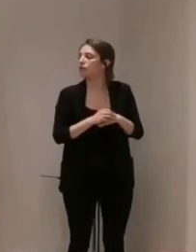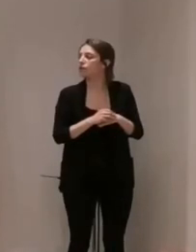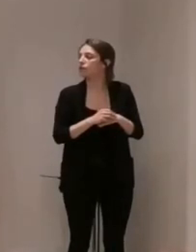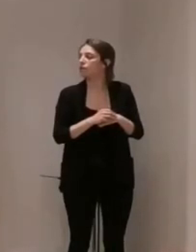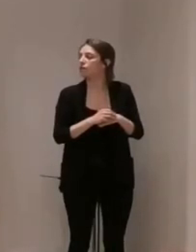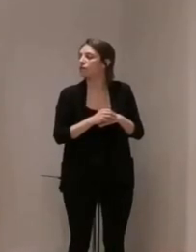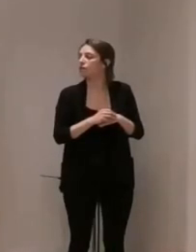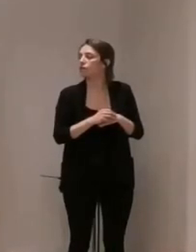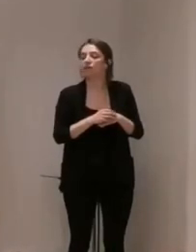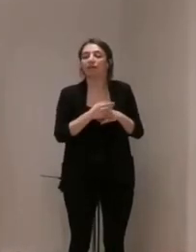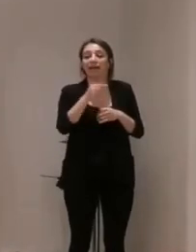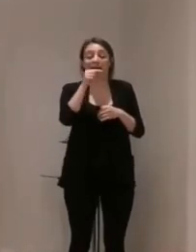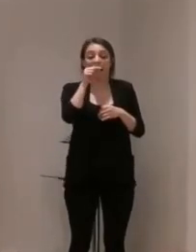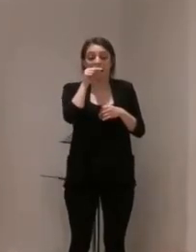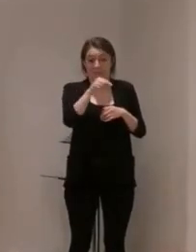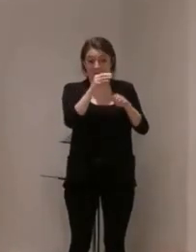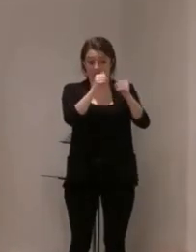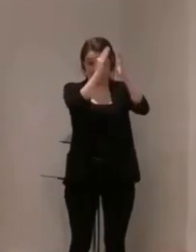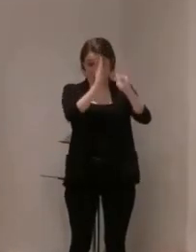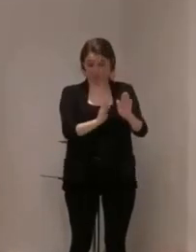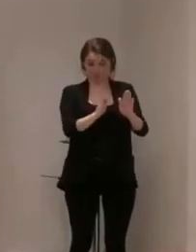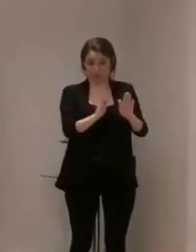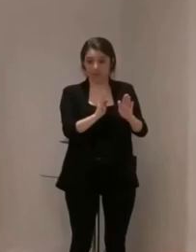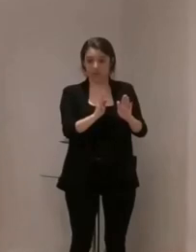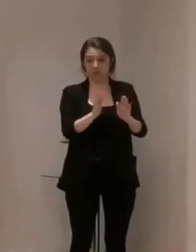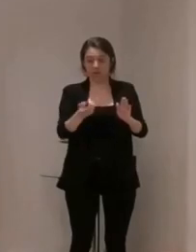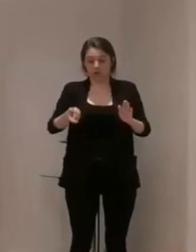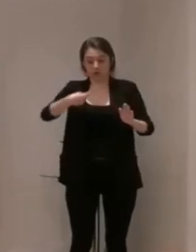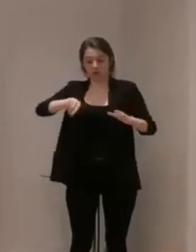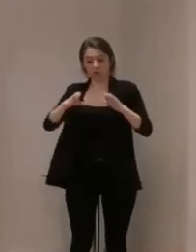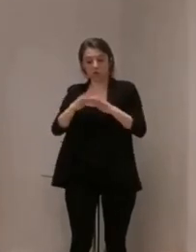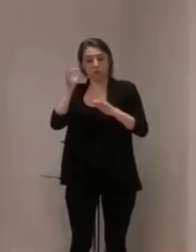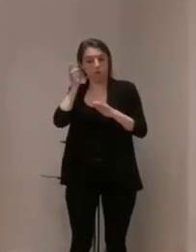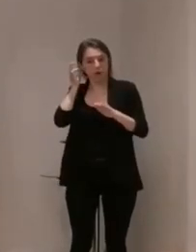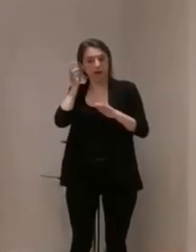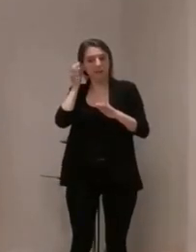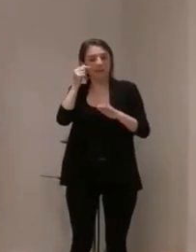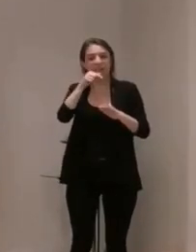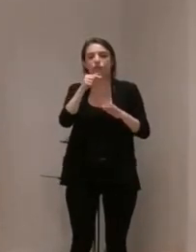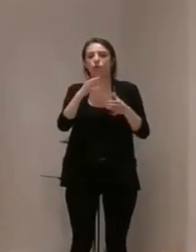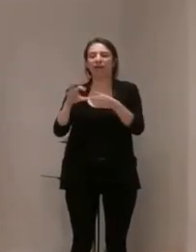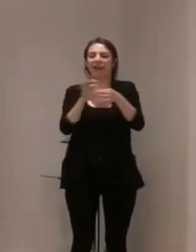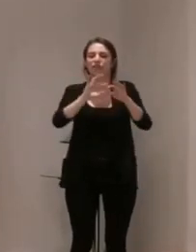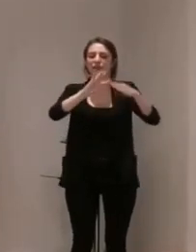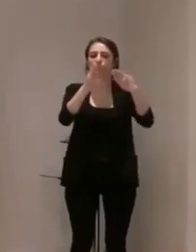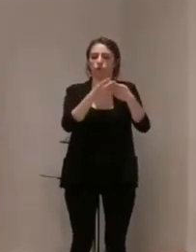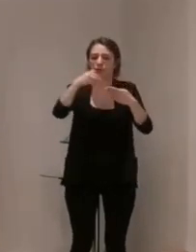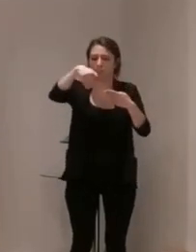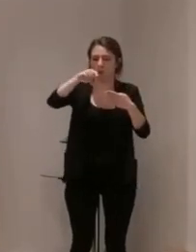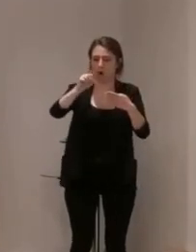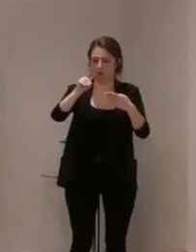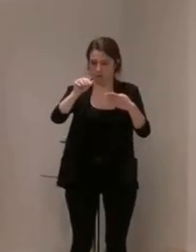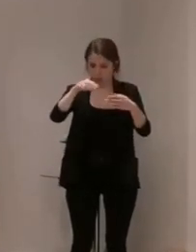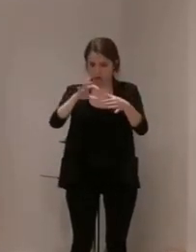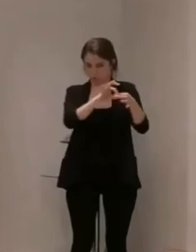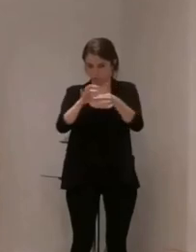allà hi ha tot un grup de dones que hem passat per la Trinitat, perquè clar, quan parlem de presons, doncs sempre surt la model, com si